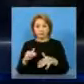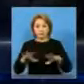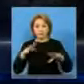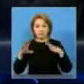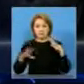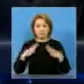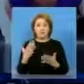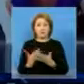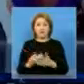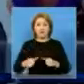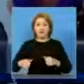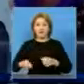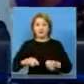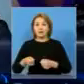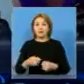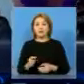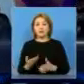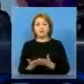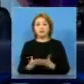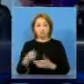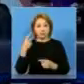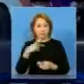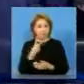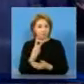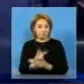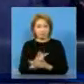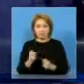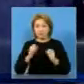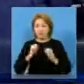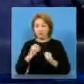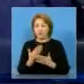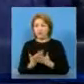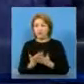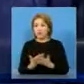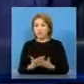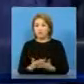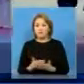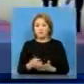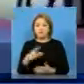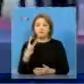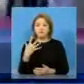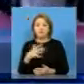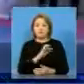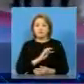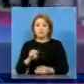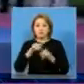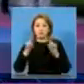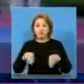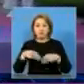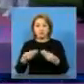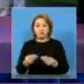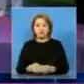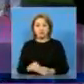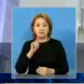жасайды. Аймақ басшысы жас спортшылардың өнерін тамашалап, спорттық жабдықтар алуға 5 миллион теңгенің сертификатын табыстады.